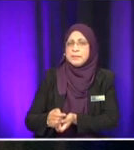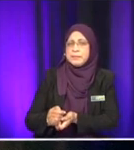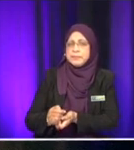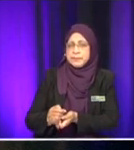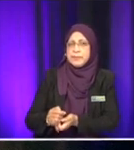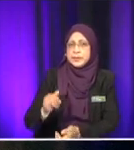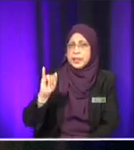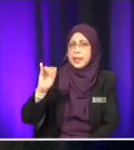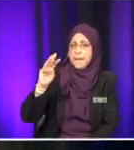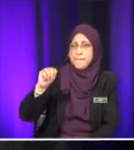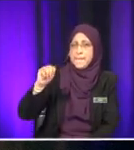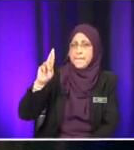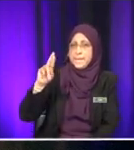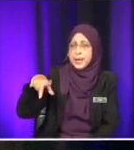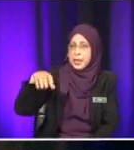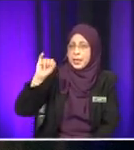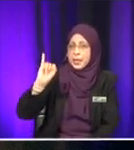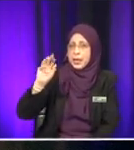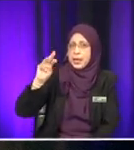Zoom impression